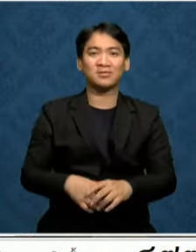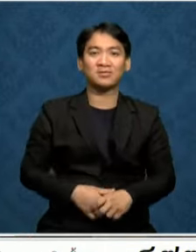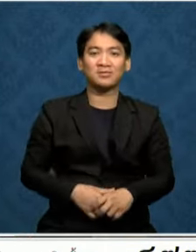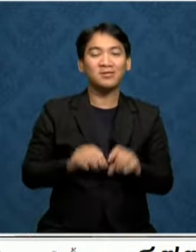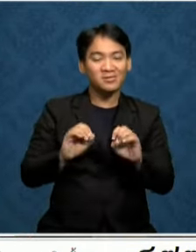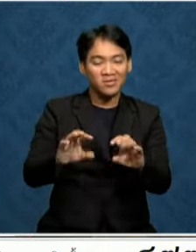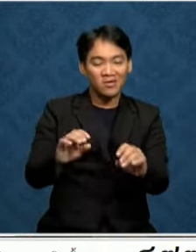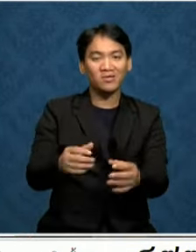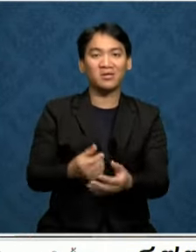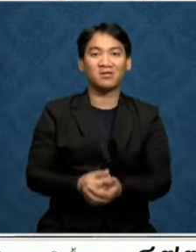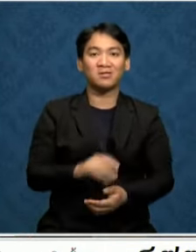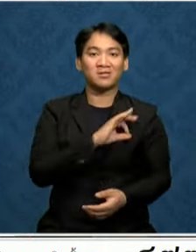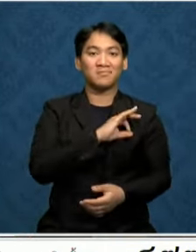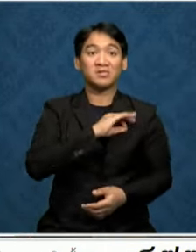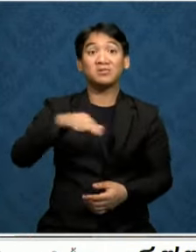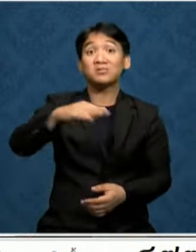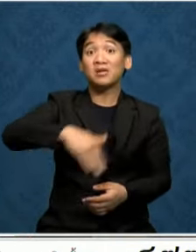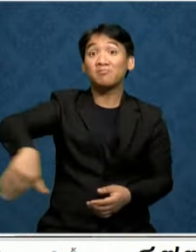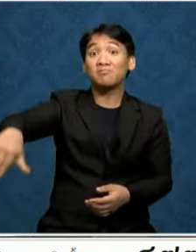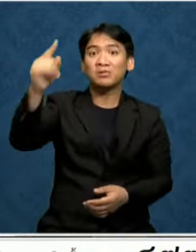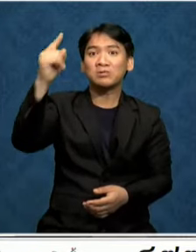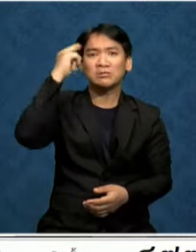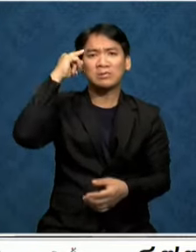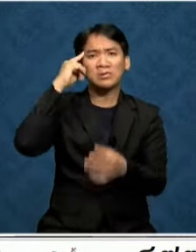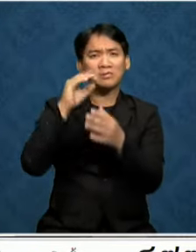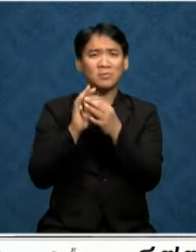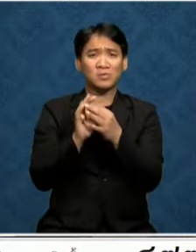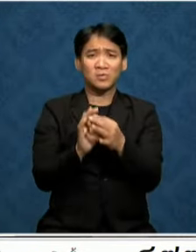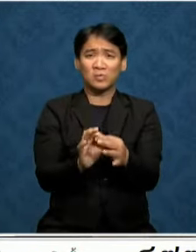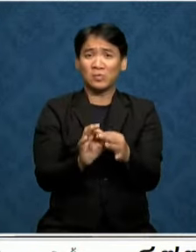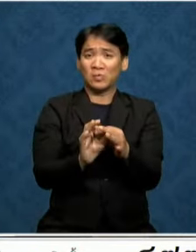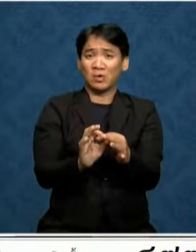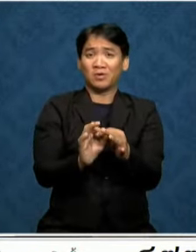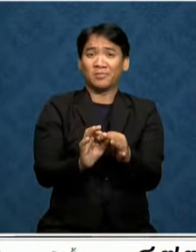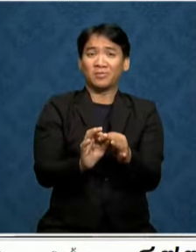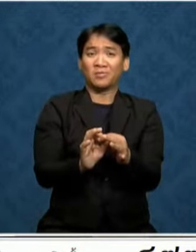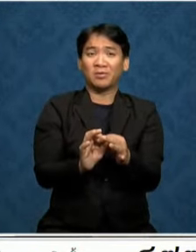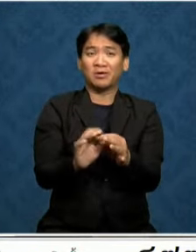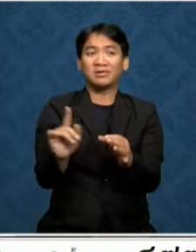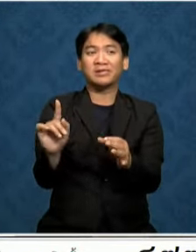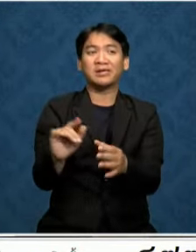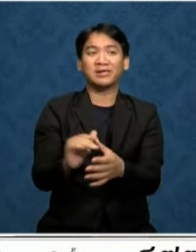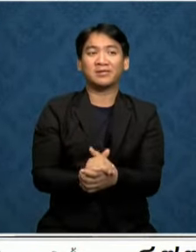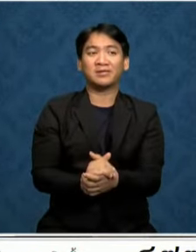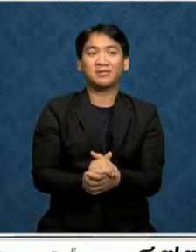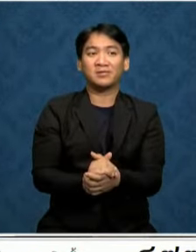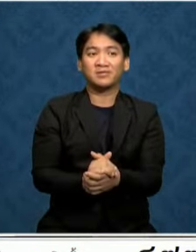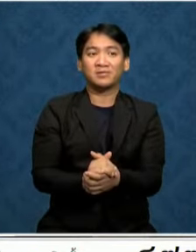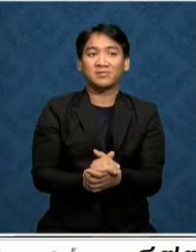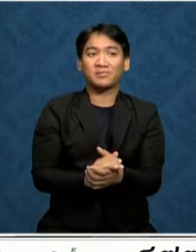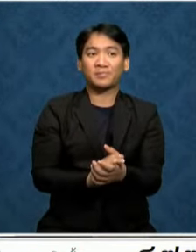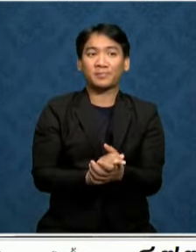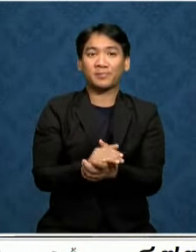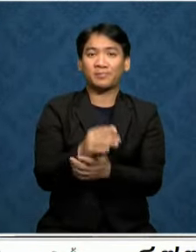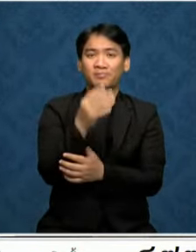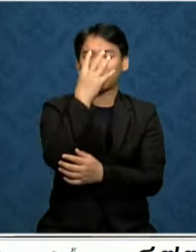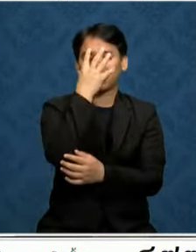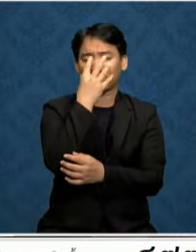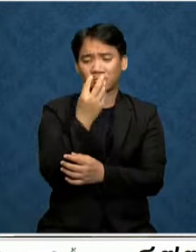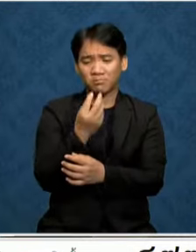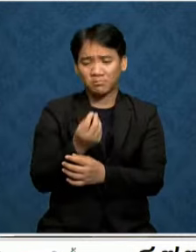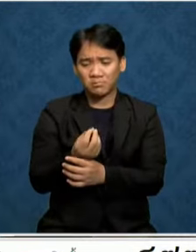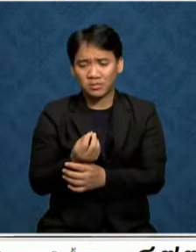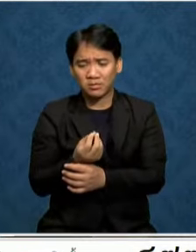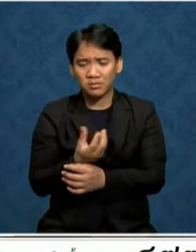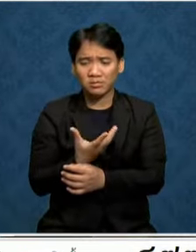มาชิกกังวลอย่างท่านธนกรที่ผมเคารพรักนะครับพี่แดกของผมเนี่ยก็บอกว่าจะเกิดอาการซึมเศร้าหรือคือ